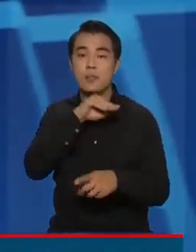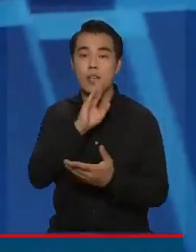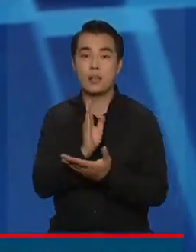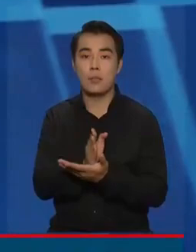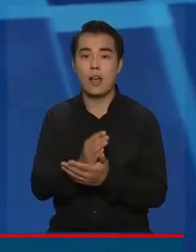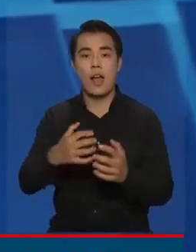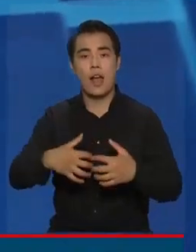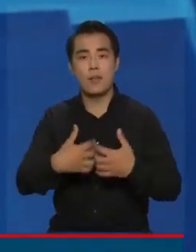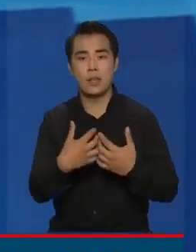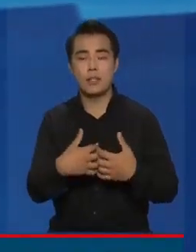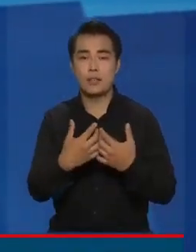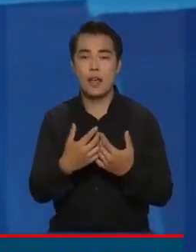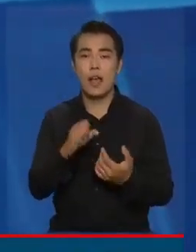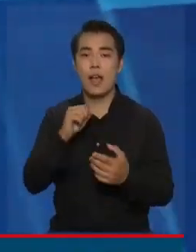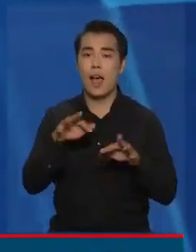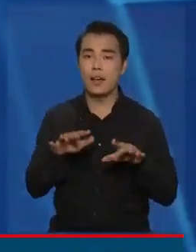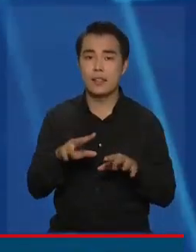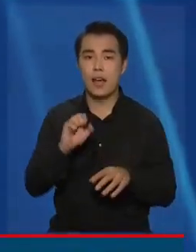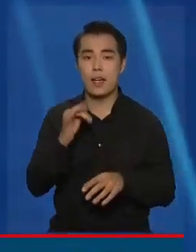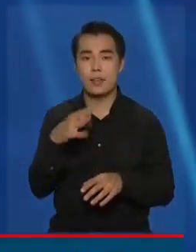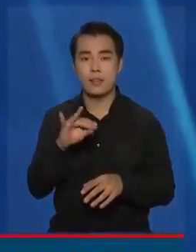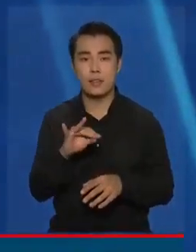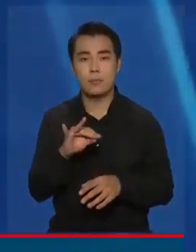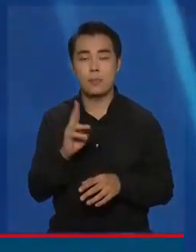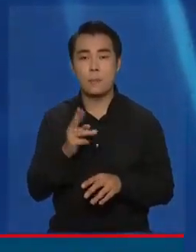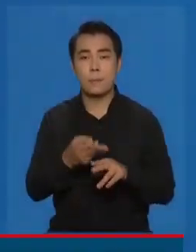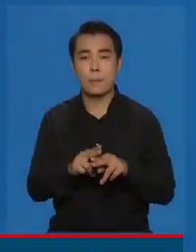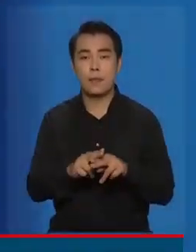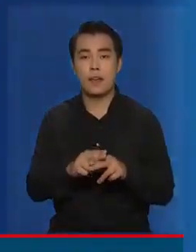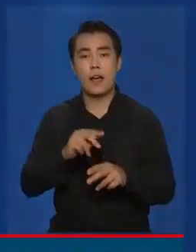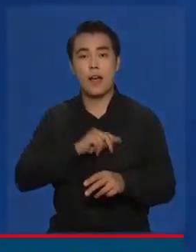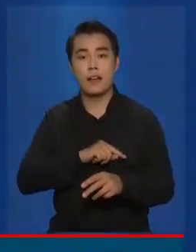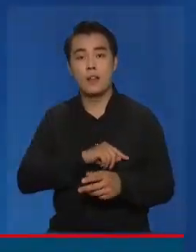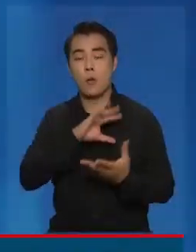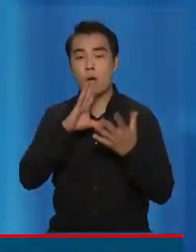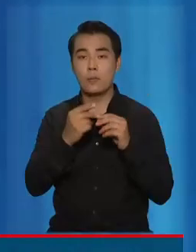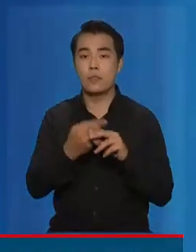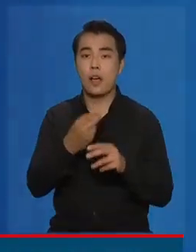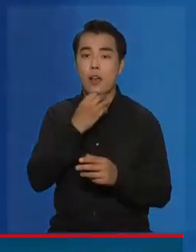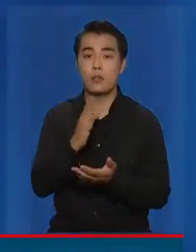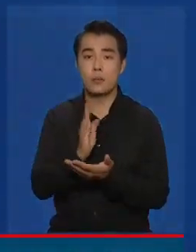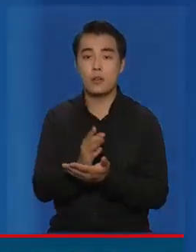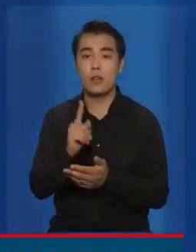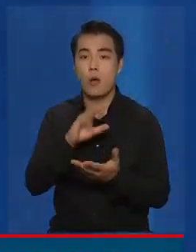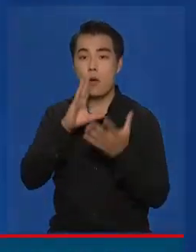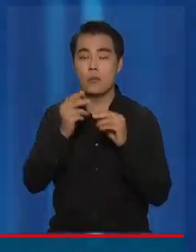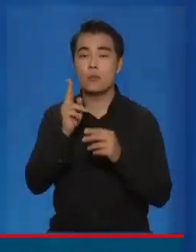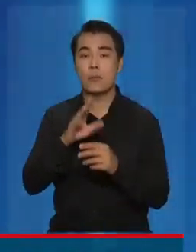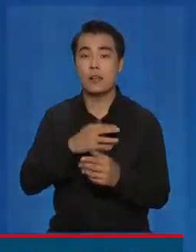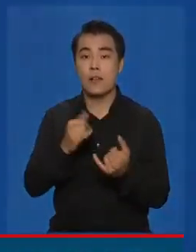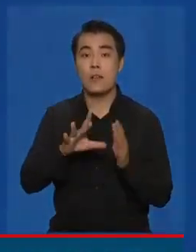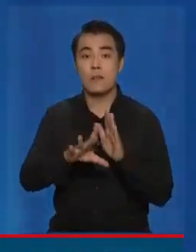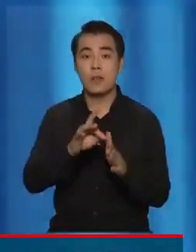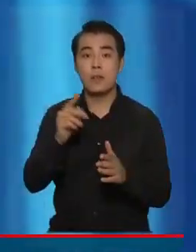Так. Автоматизация, IT в том числе. Да? То есть это характеризует очень хорошо, потому что уже осознанно